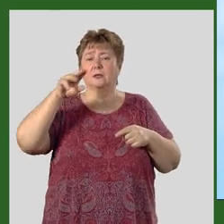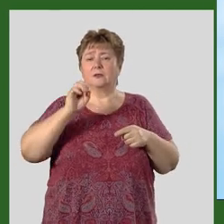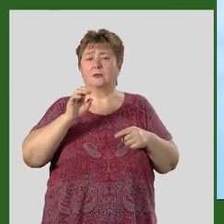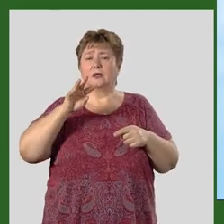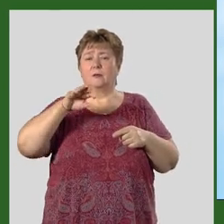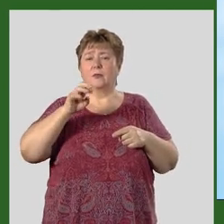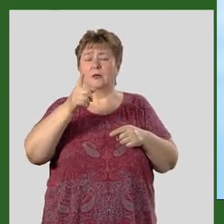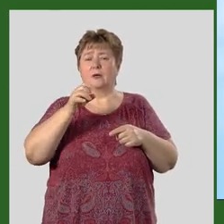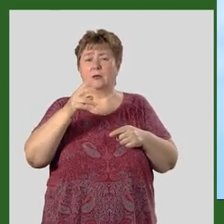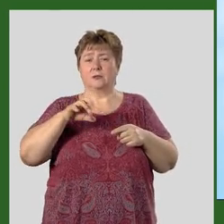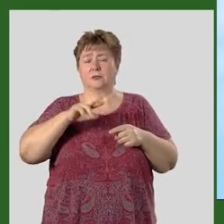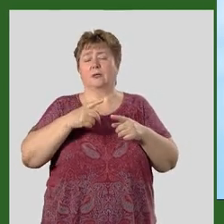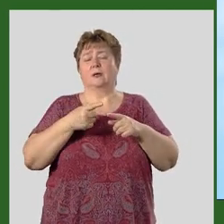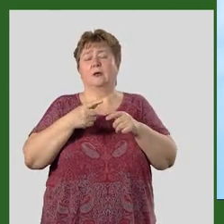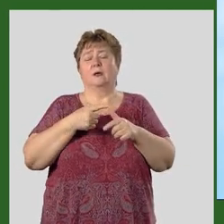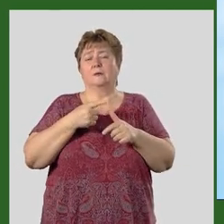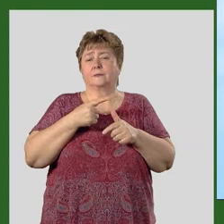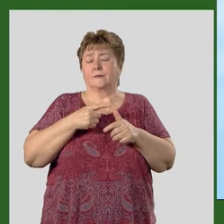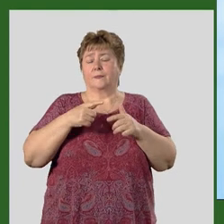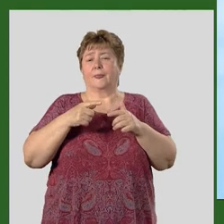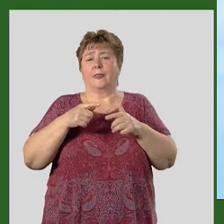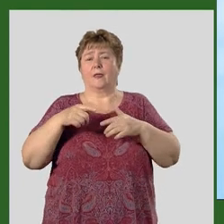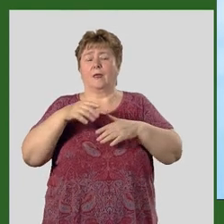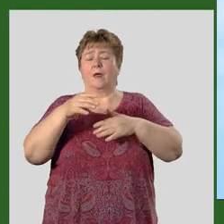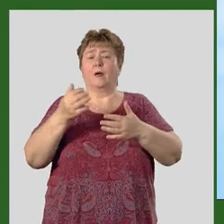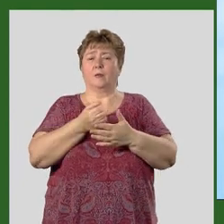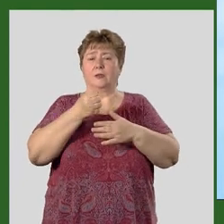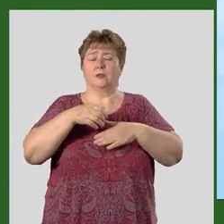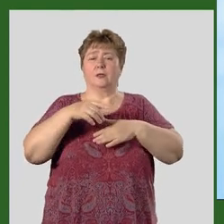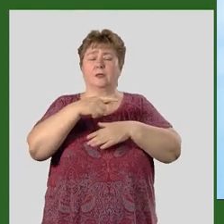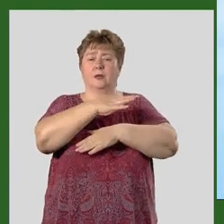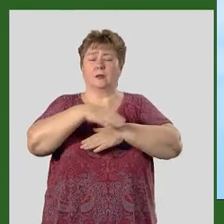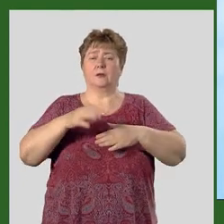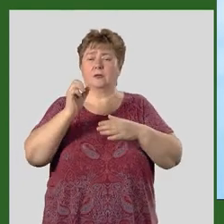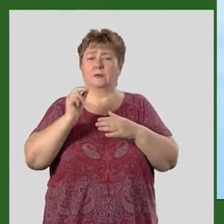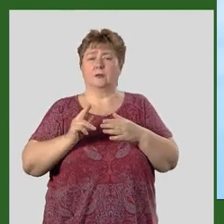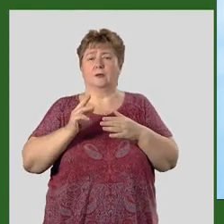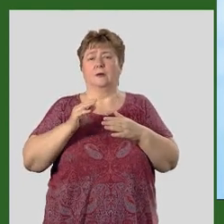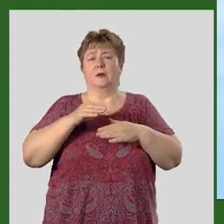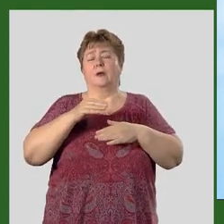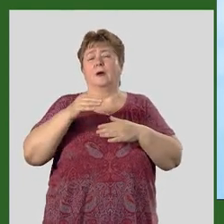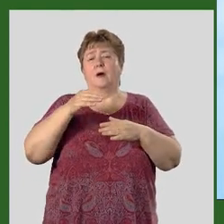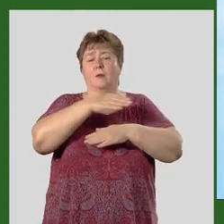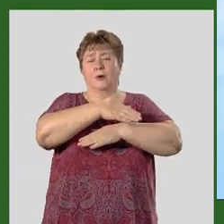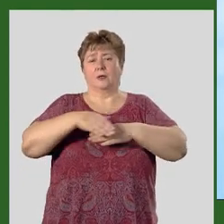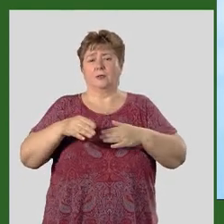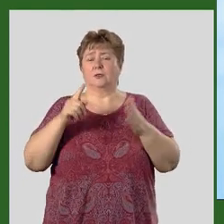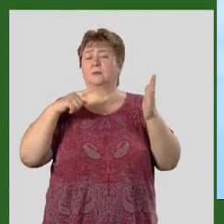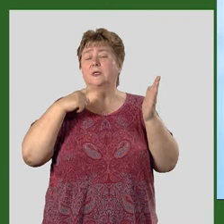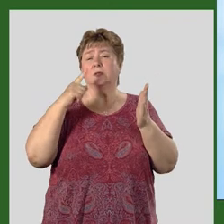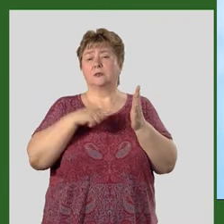Демаркация – определение и обозначение границ на местности специальными пограничными